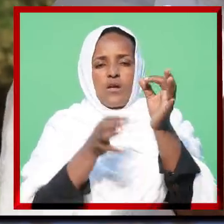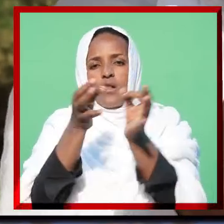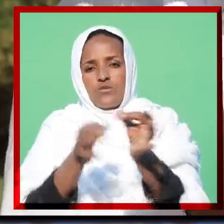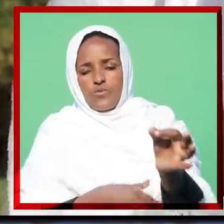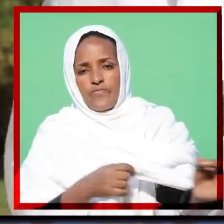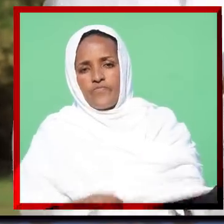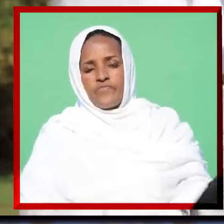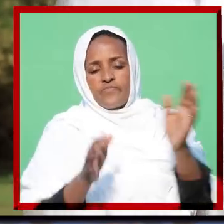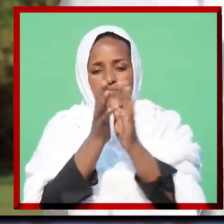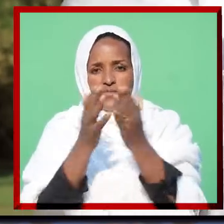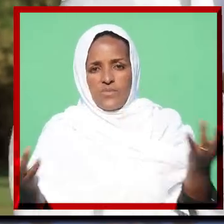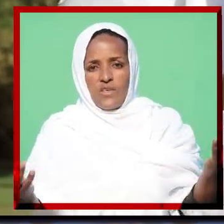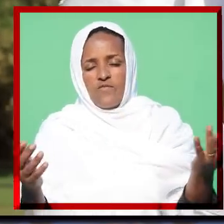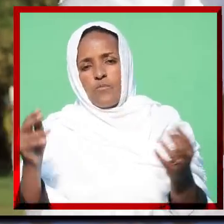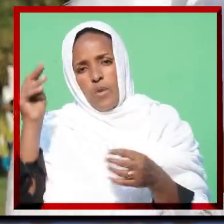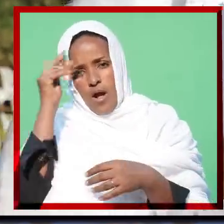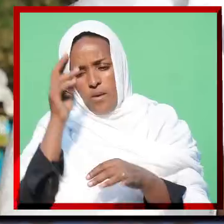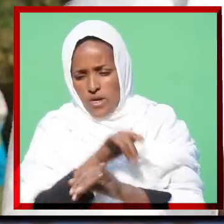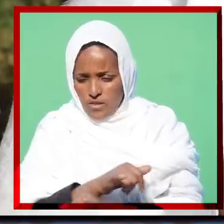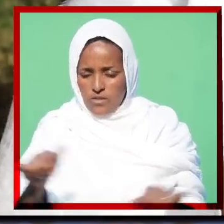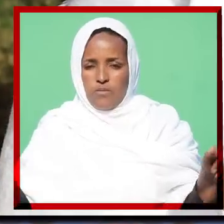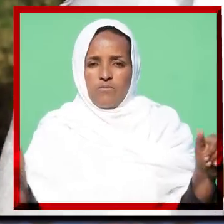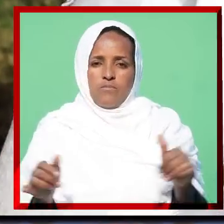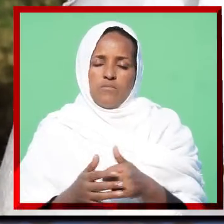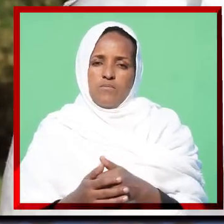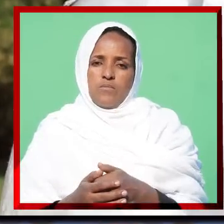ገለጹ። መጽሐፈ መቃብያንም ላይ ያለው ይኸው ነው።